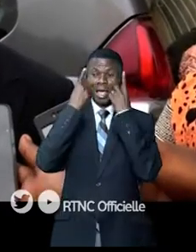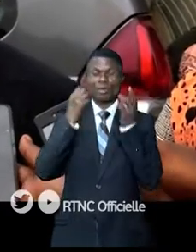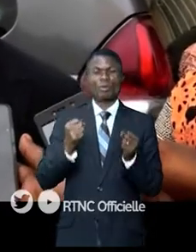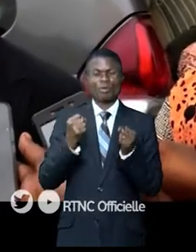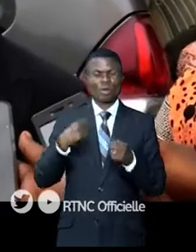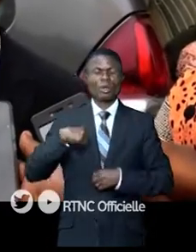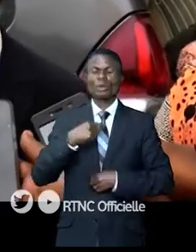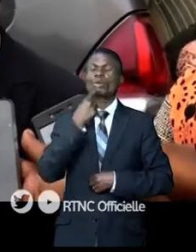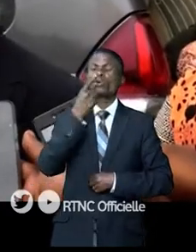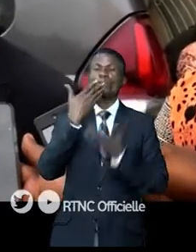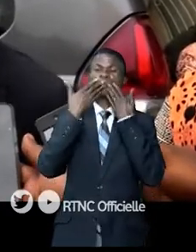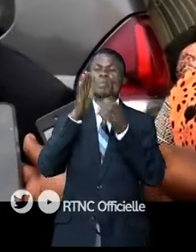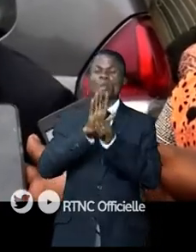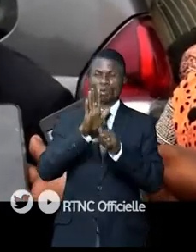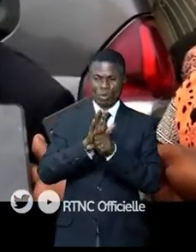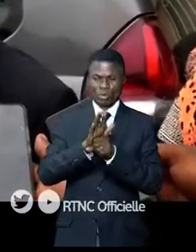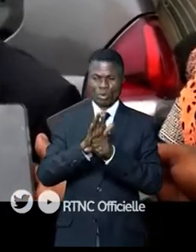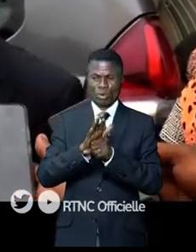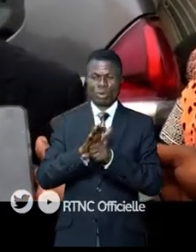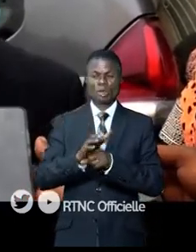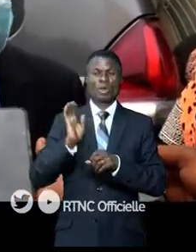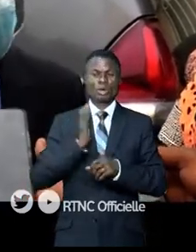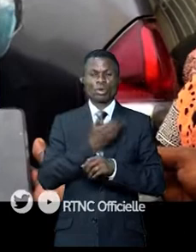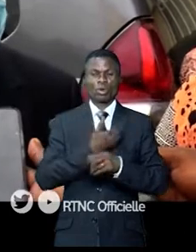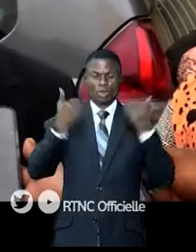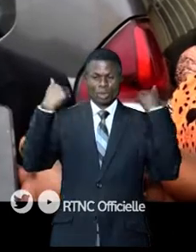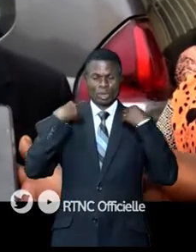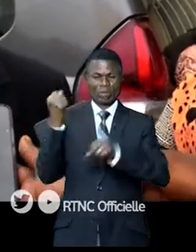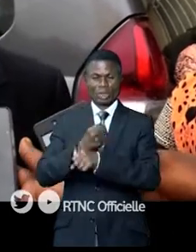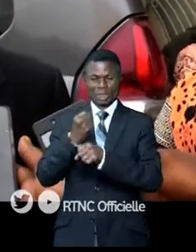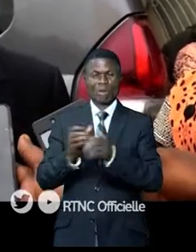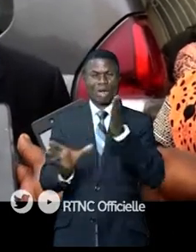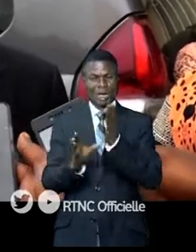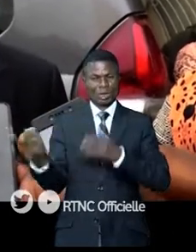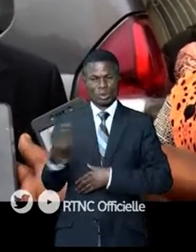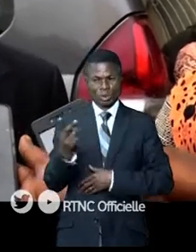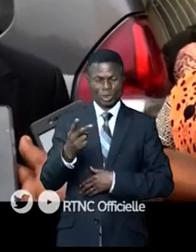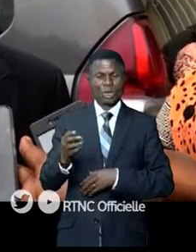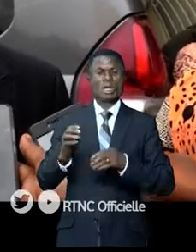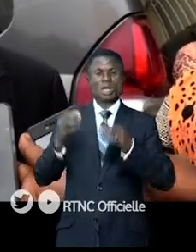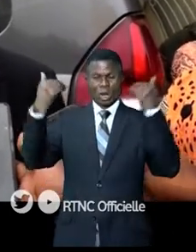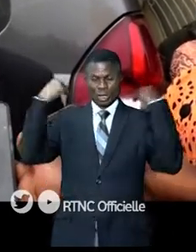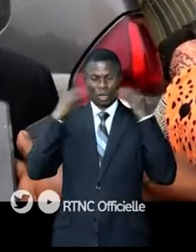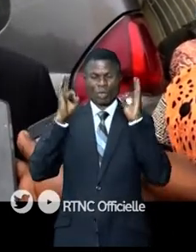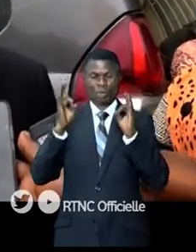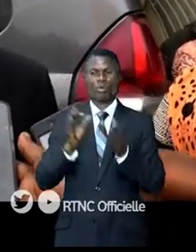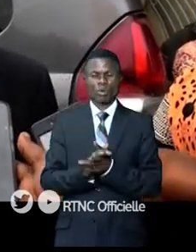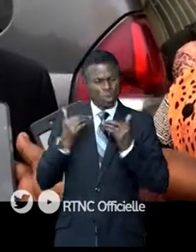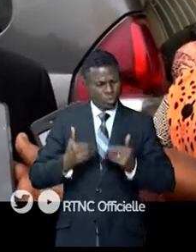nous remercions vraiment sincèrement notre chef de service et son adjoint, c'est-à-dire l'équipe actuelle, pour qu'ils